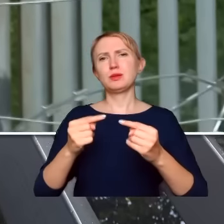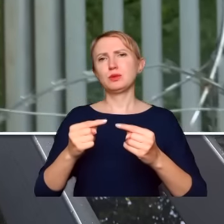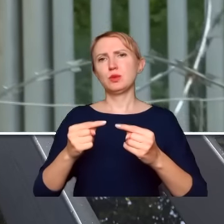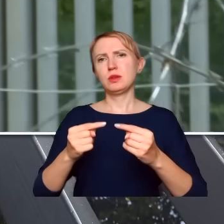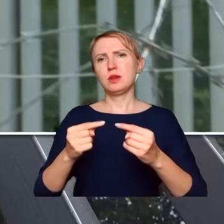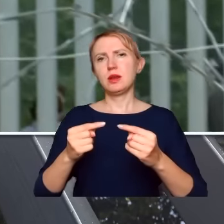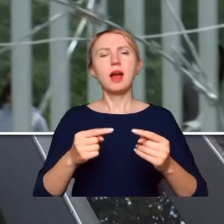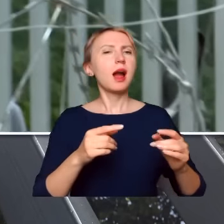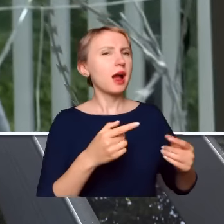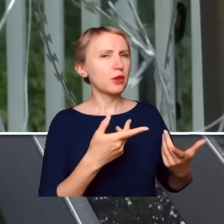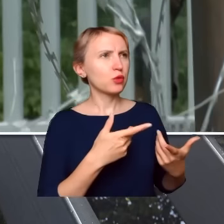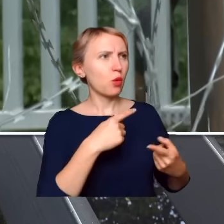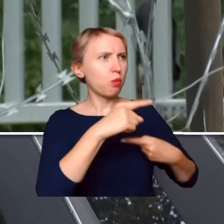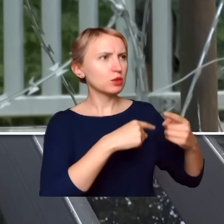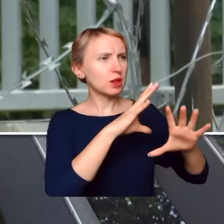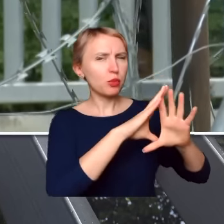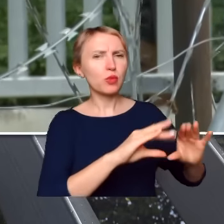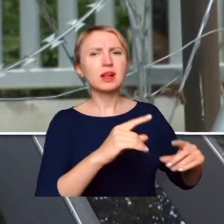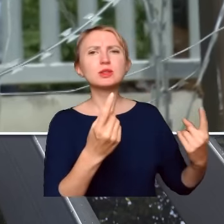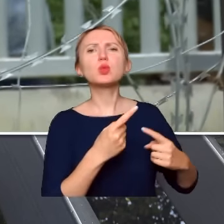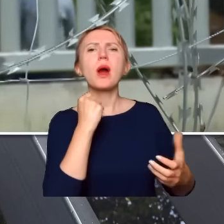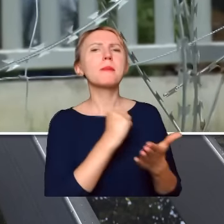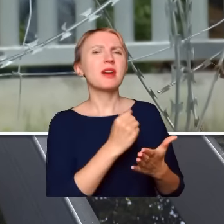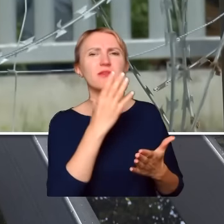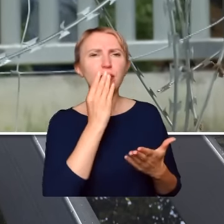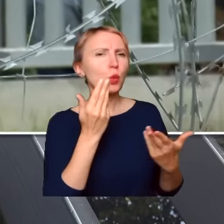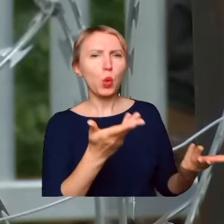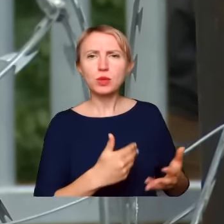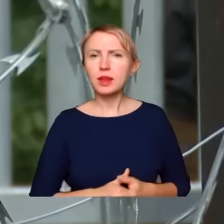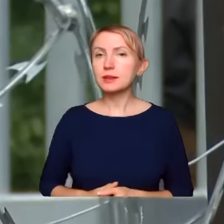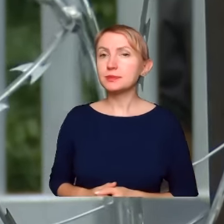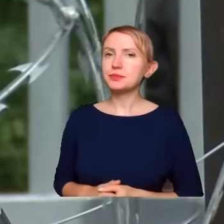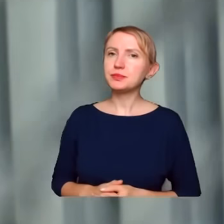jest umorzone. Jaki jest stan prawny tego śledztwa?